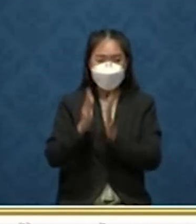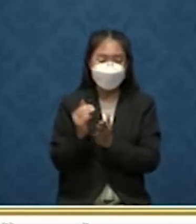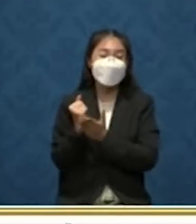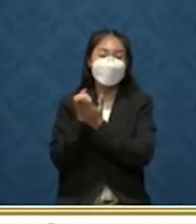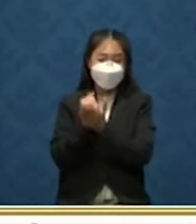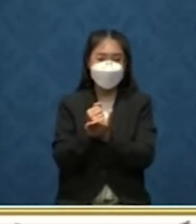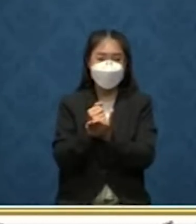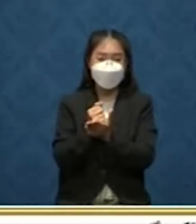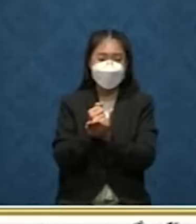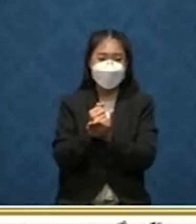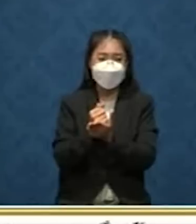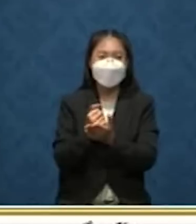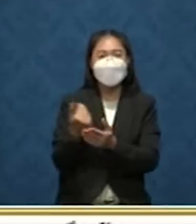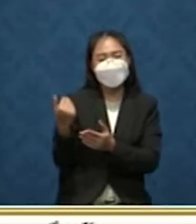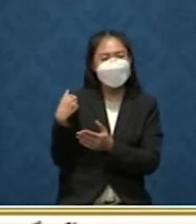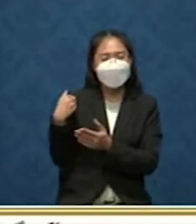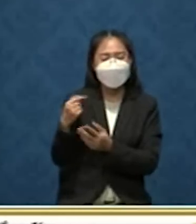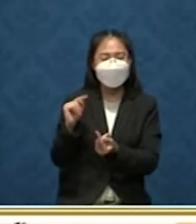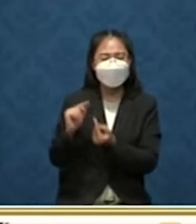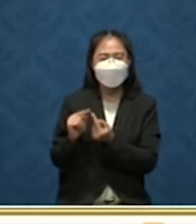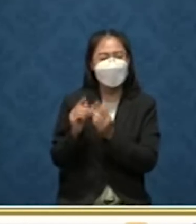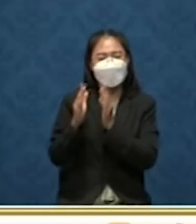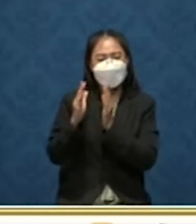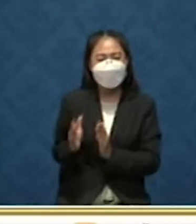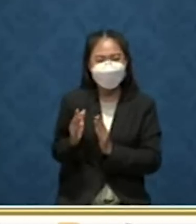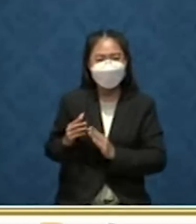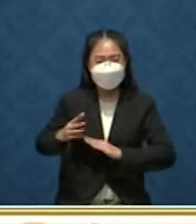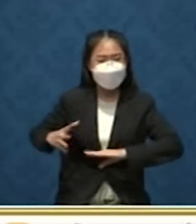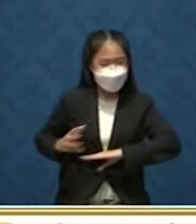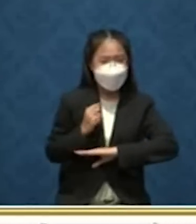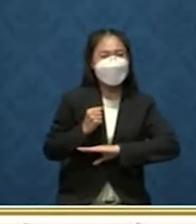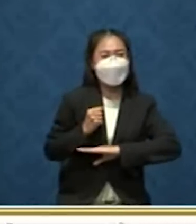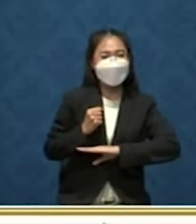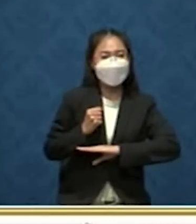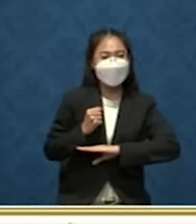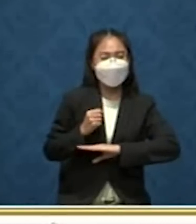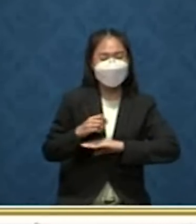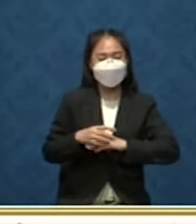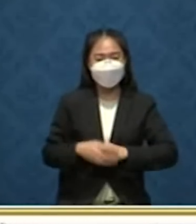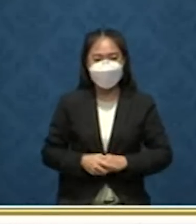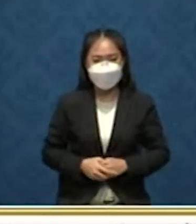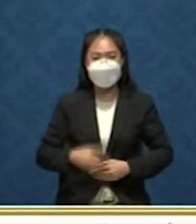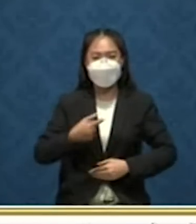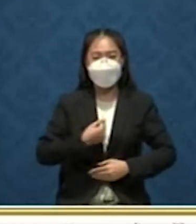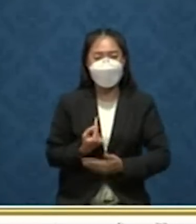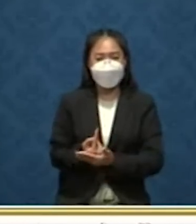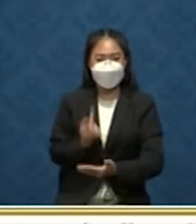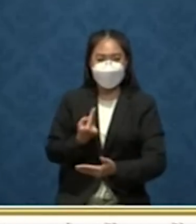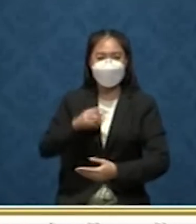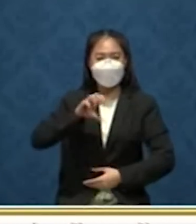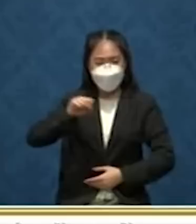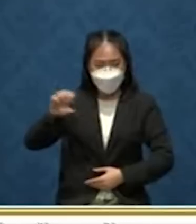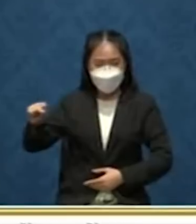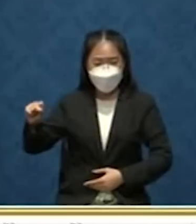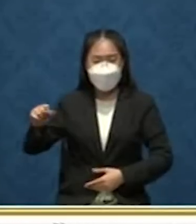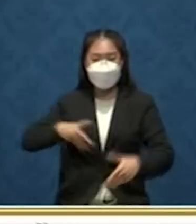้เกิดขนได้ก็มีแต่คนมีเส้นเทานั้นท่ประทานครับผมในฐานหผู้แทนของประชาชนจ